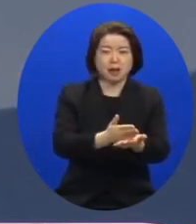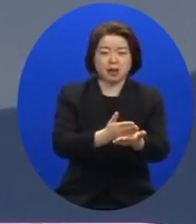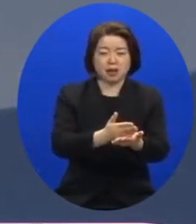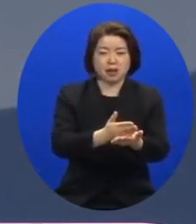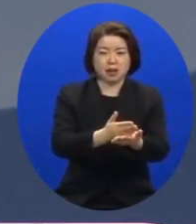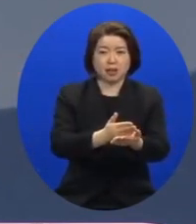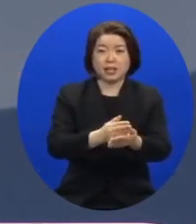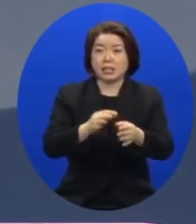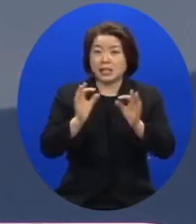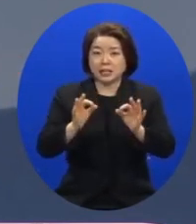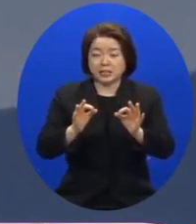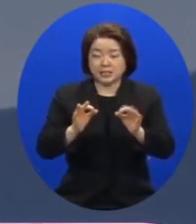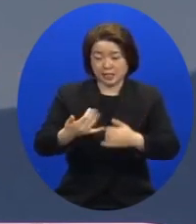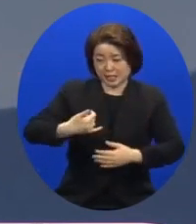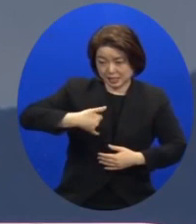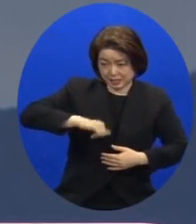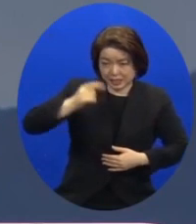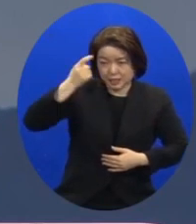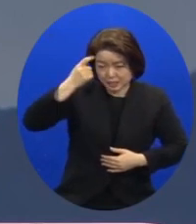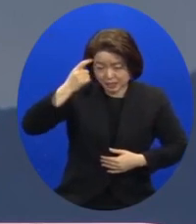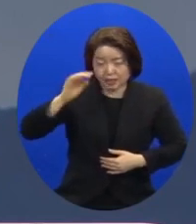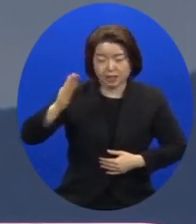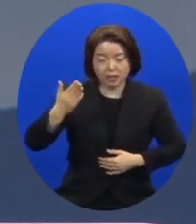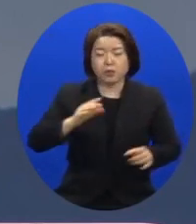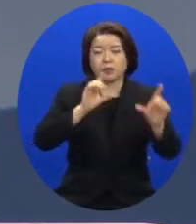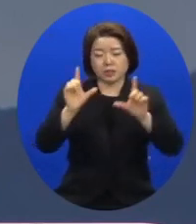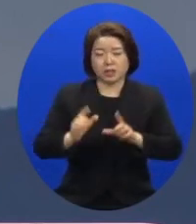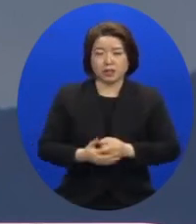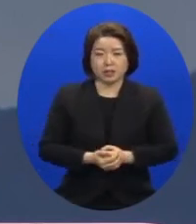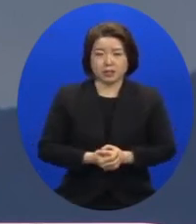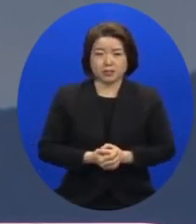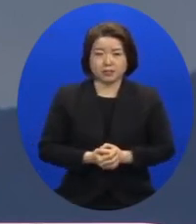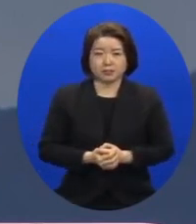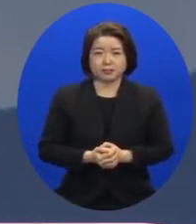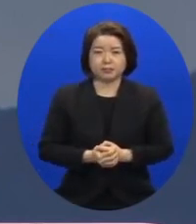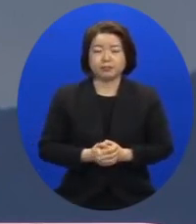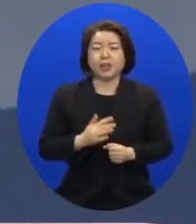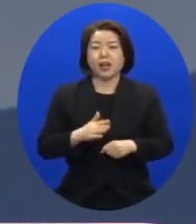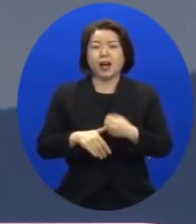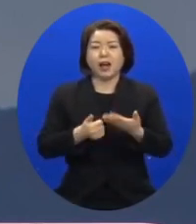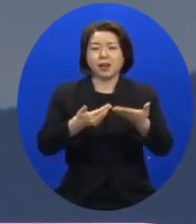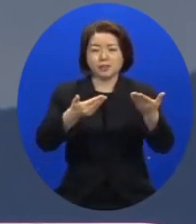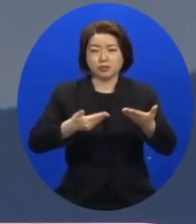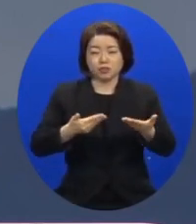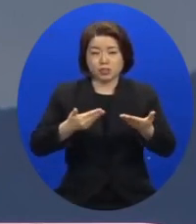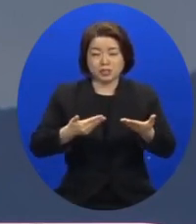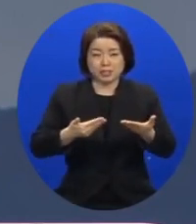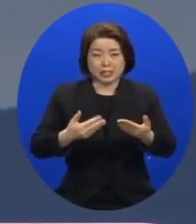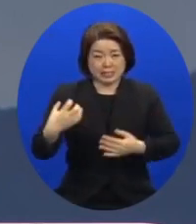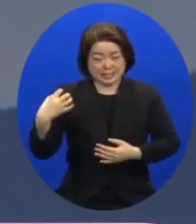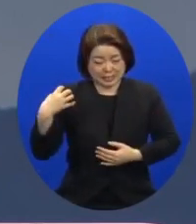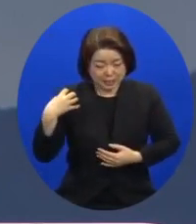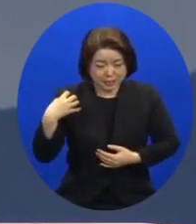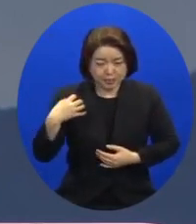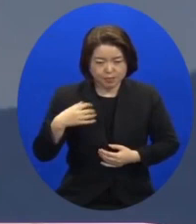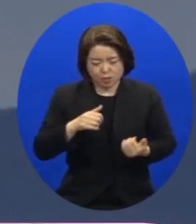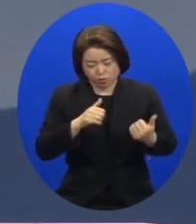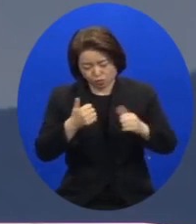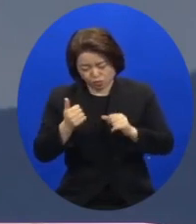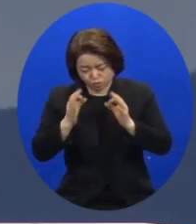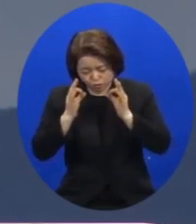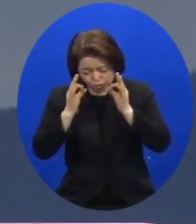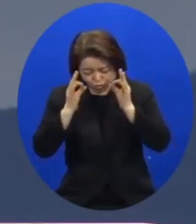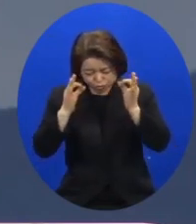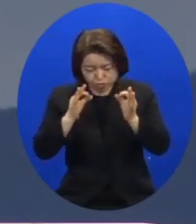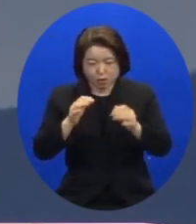이제는 자녀 생각도 하시고 살아야죠 하나님이 주신 사명 위에 죽도록 충성 하세요